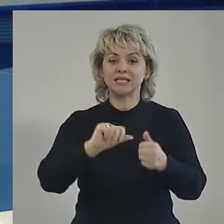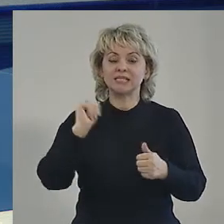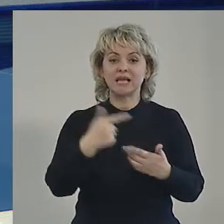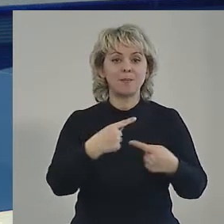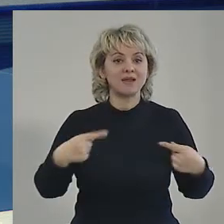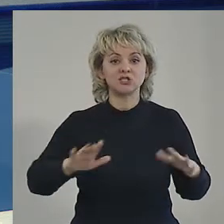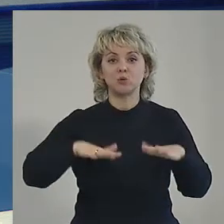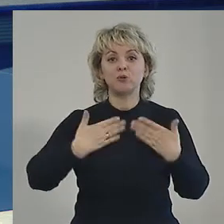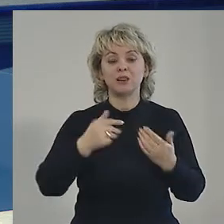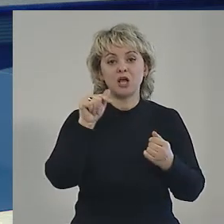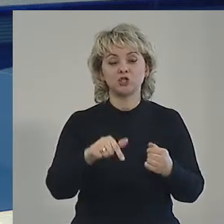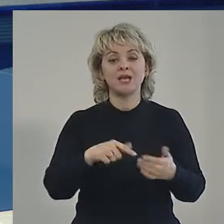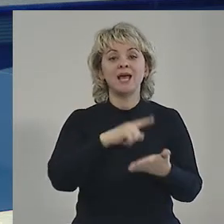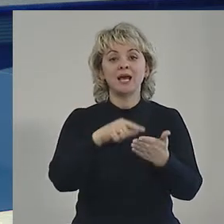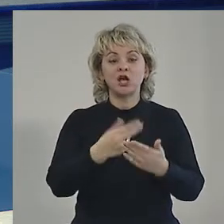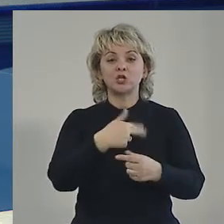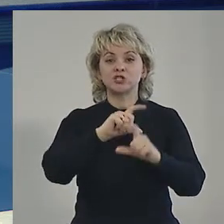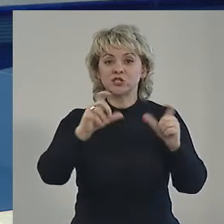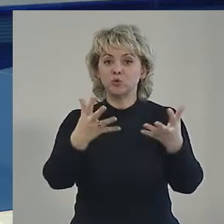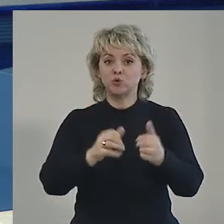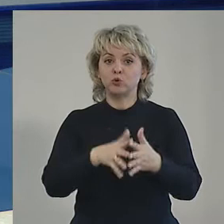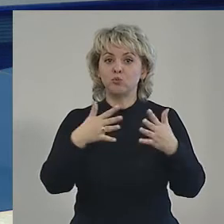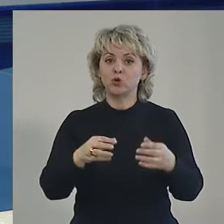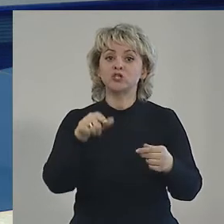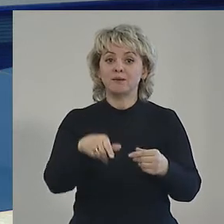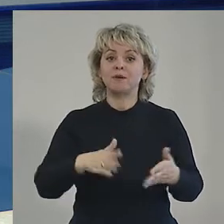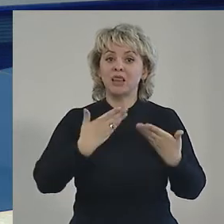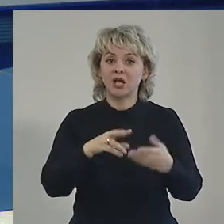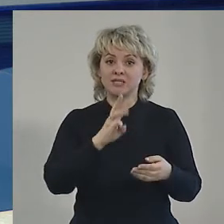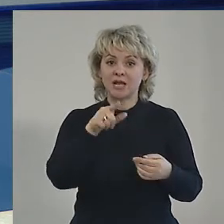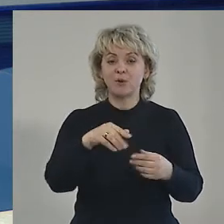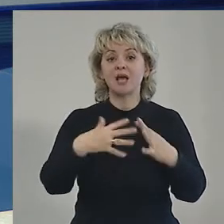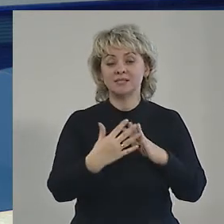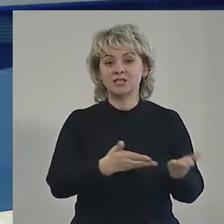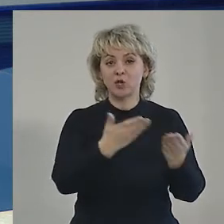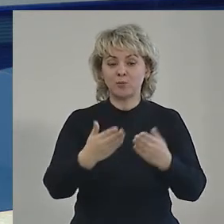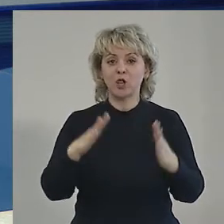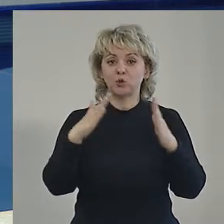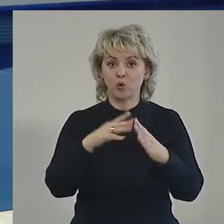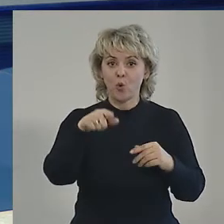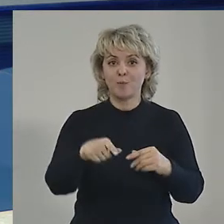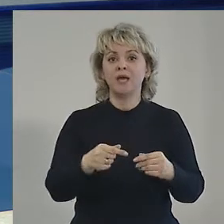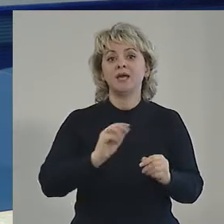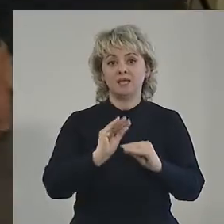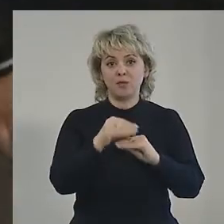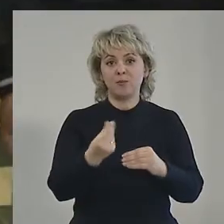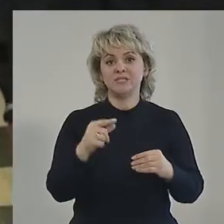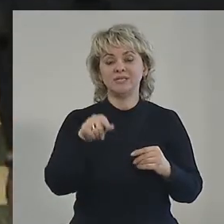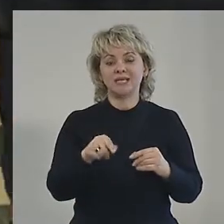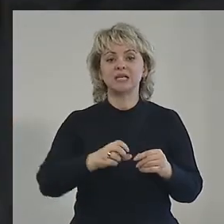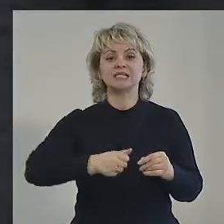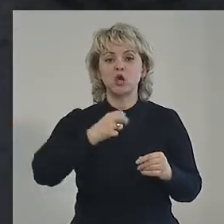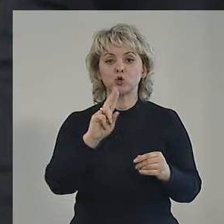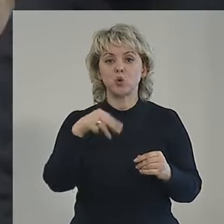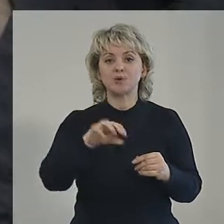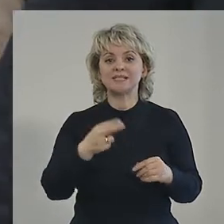самые разные предложения. Городские больницы берут большей зарплатой, сельские заманивают жильем и подъемными.